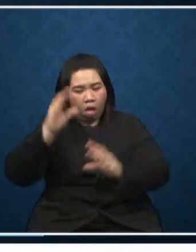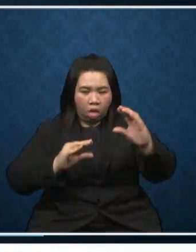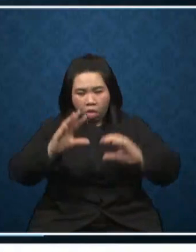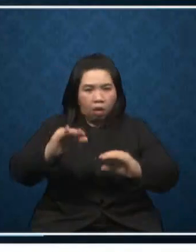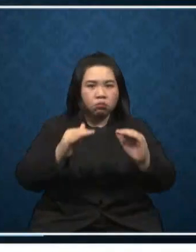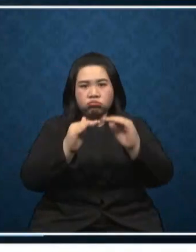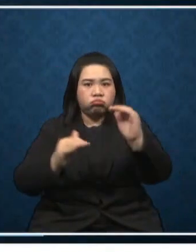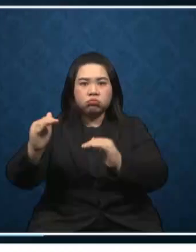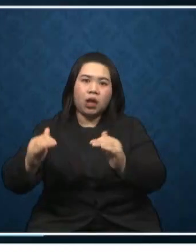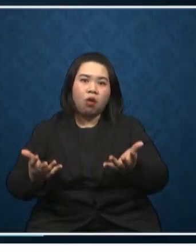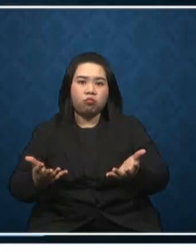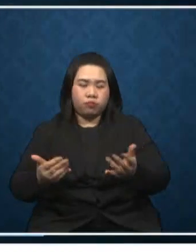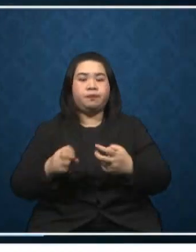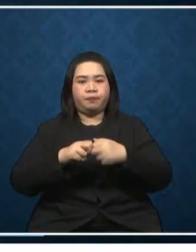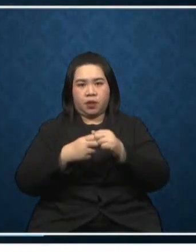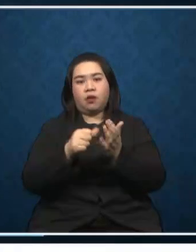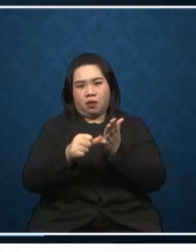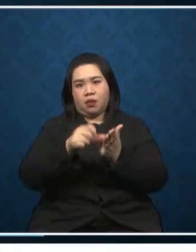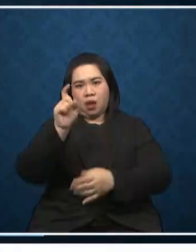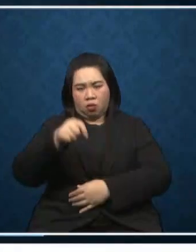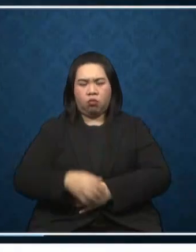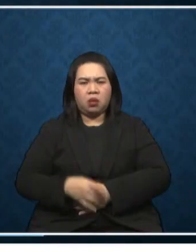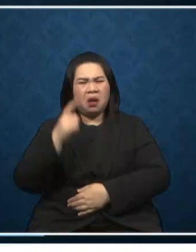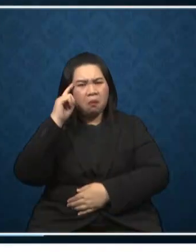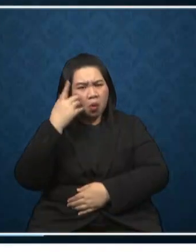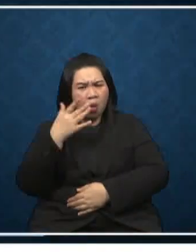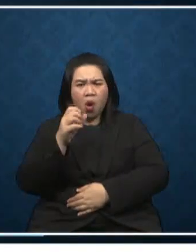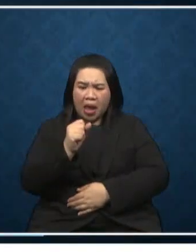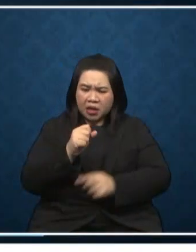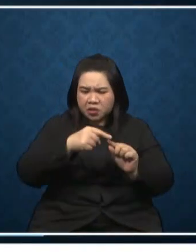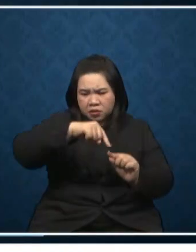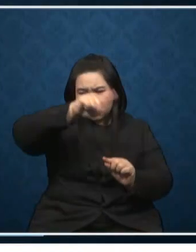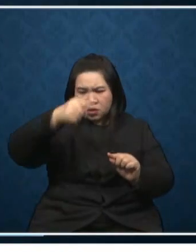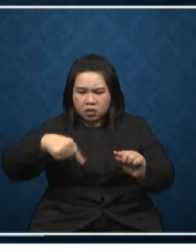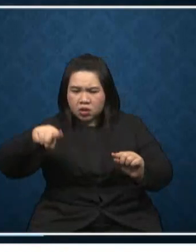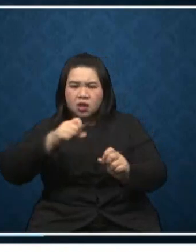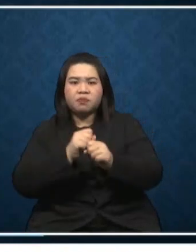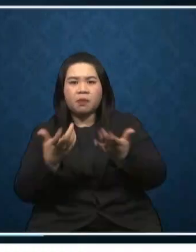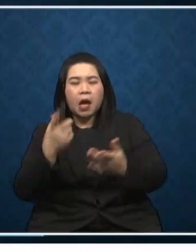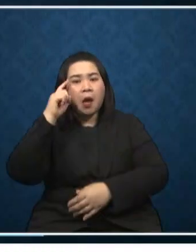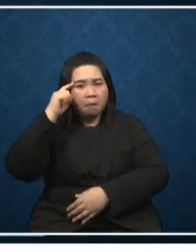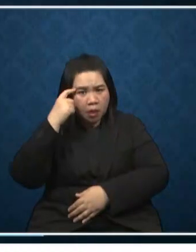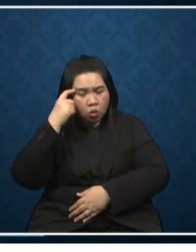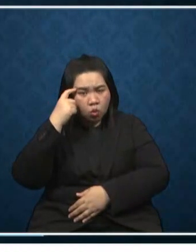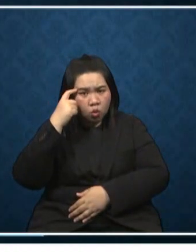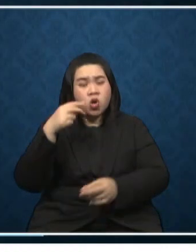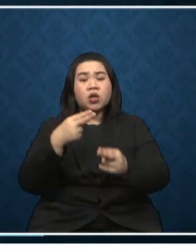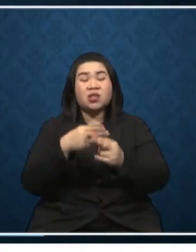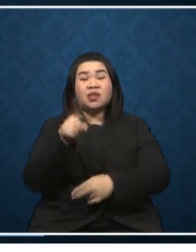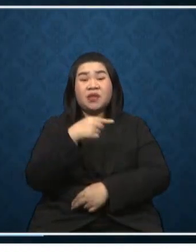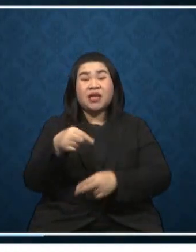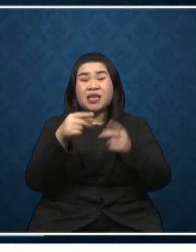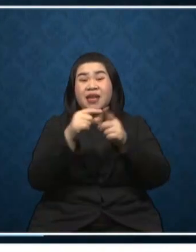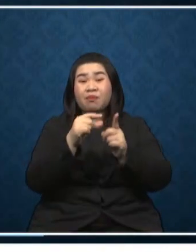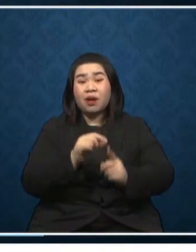นะครัอัี้กปัญหาต้องแก้ไขนะครับไม่เข้ใจว S-curve คออะไรไม่เขาใจวา BIO-secular e-conomy คือ